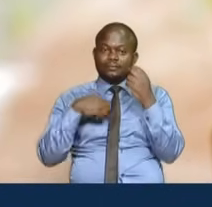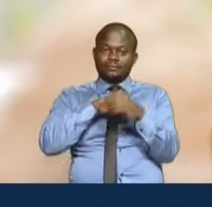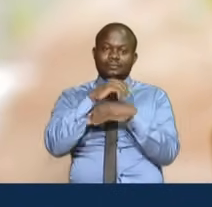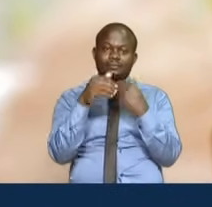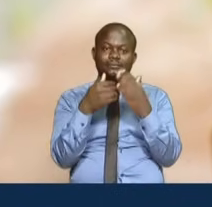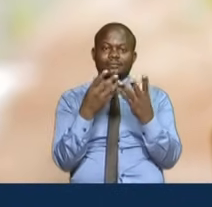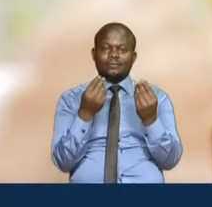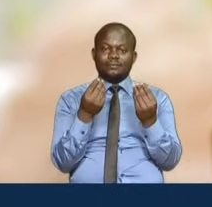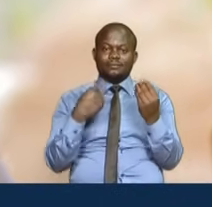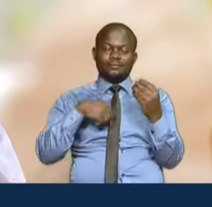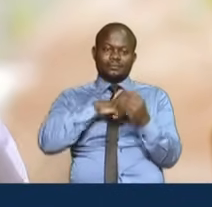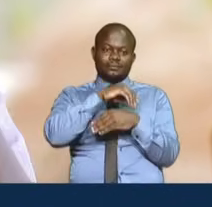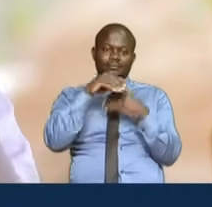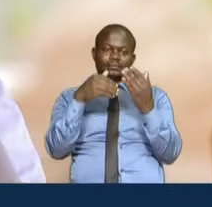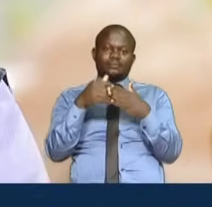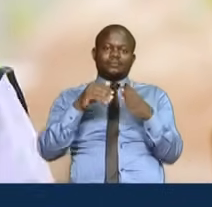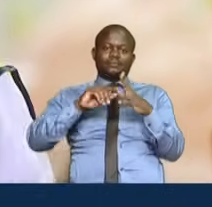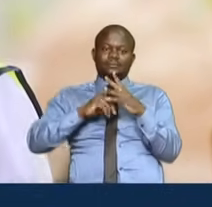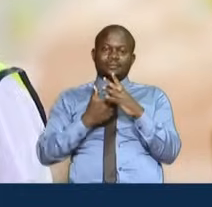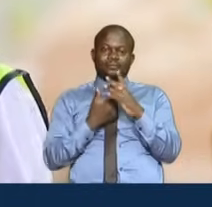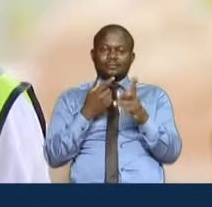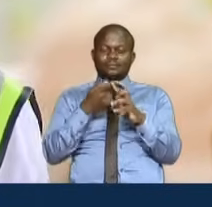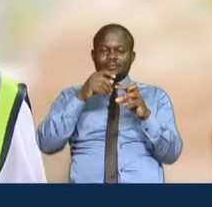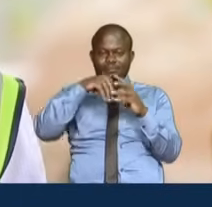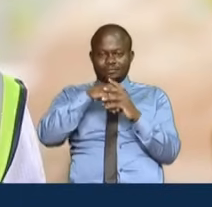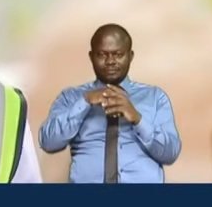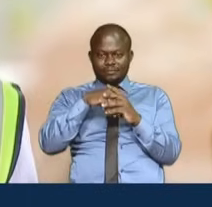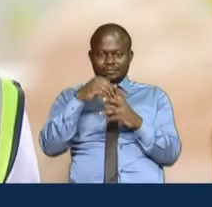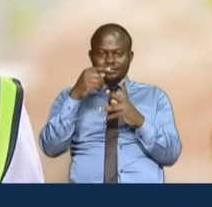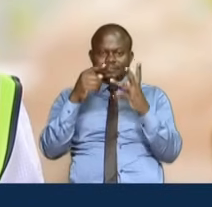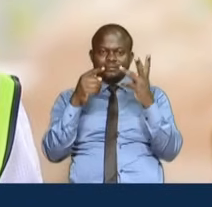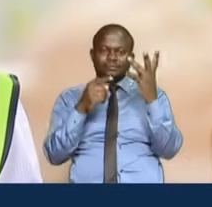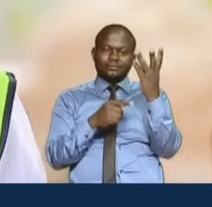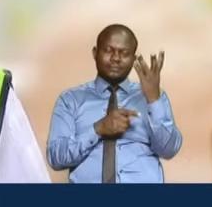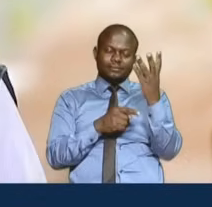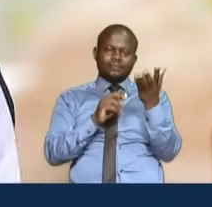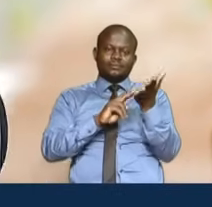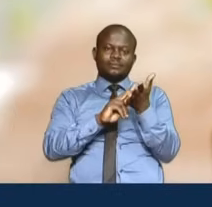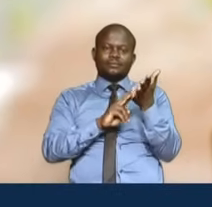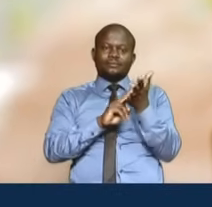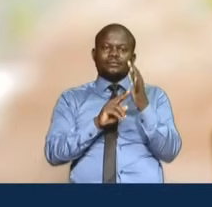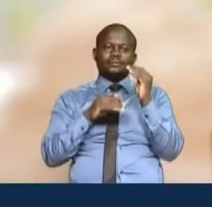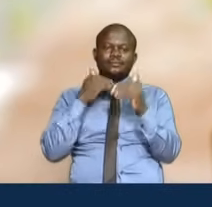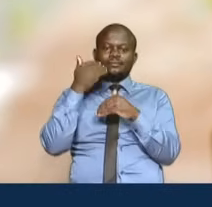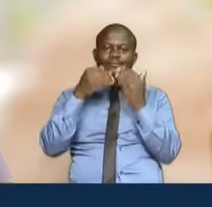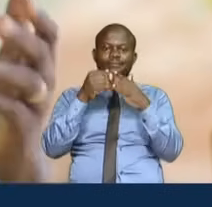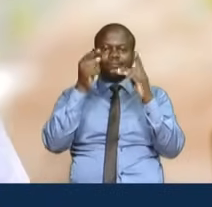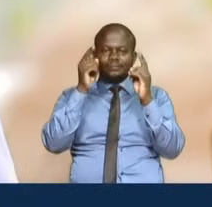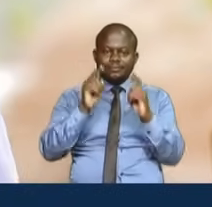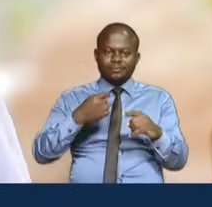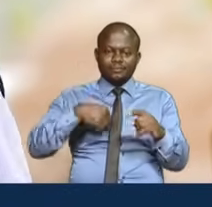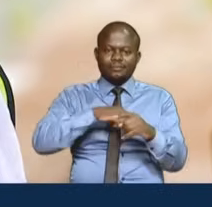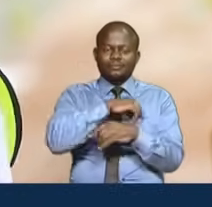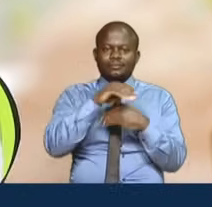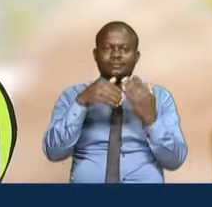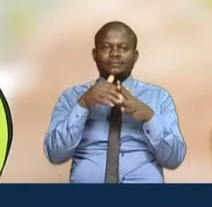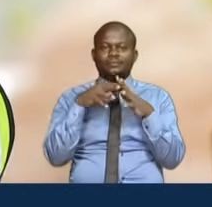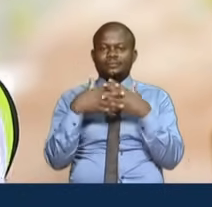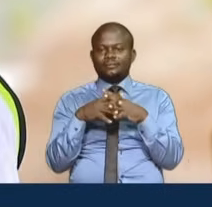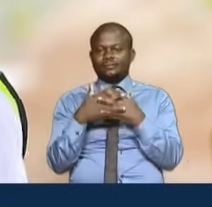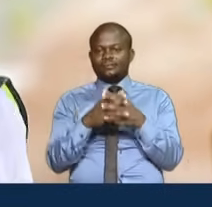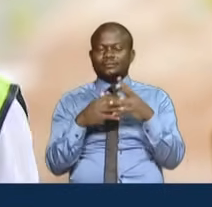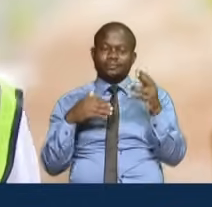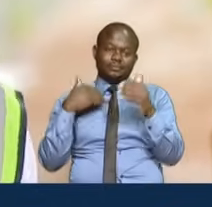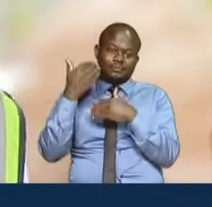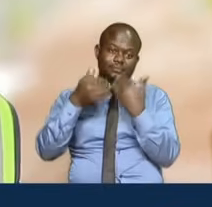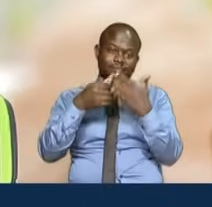bwarorohejwe rero dutangira kuva muri twa dupiki twakoreshaga tuzana imashini